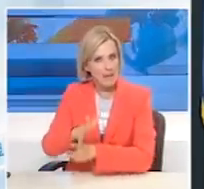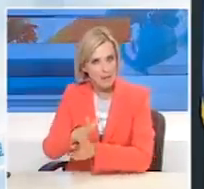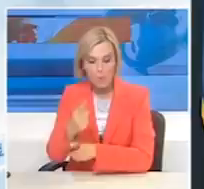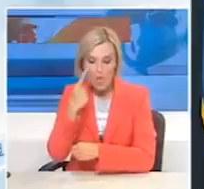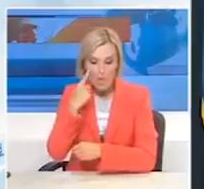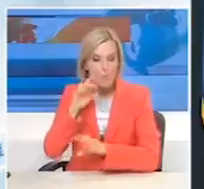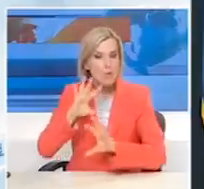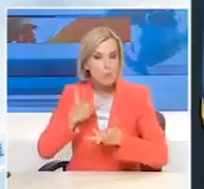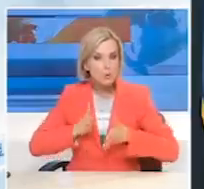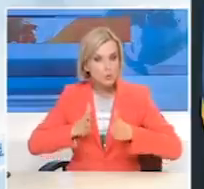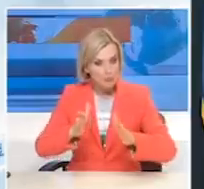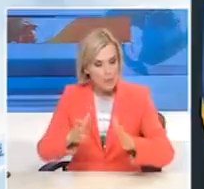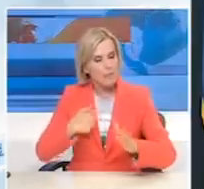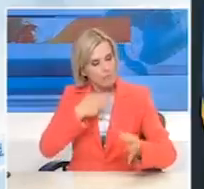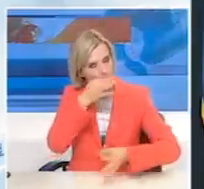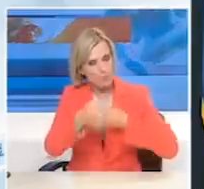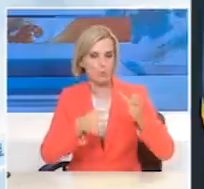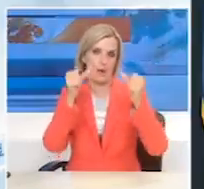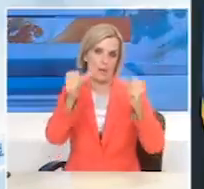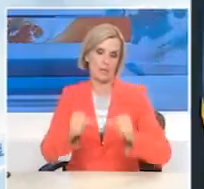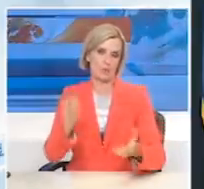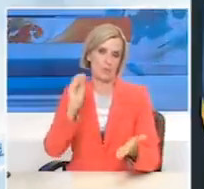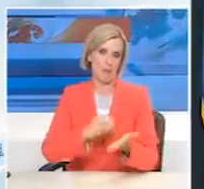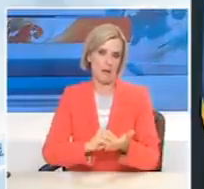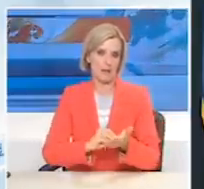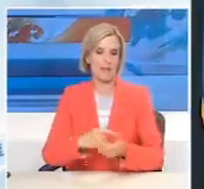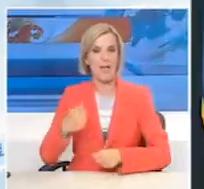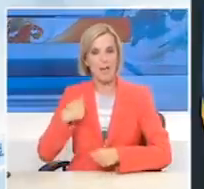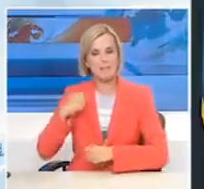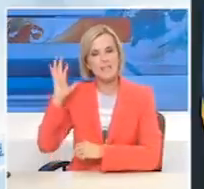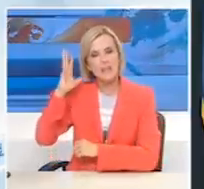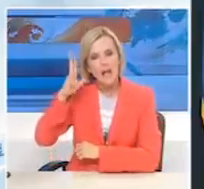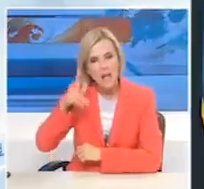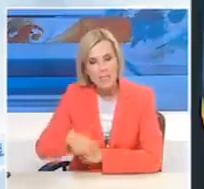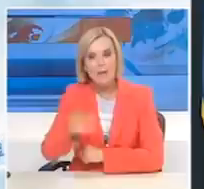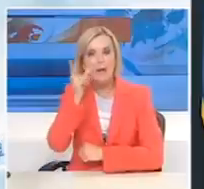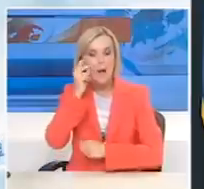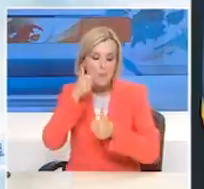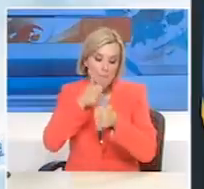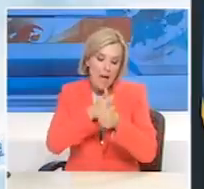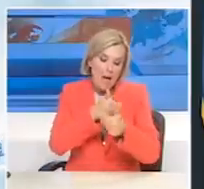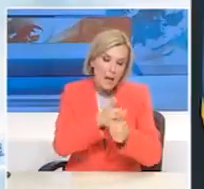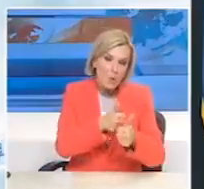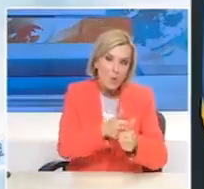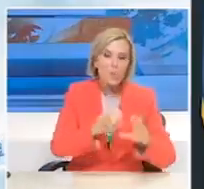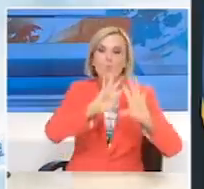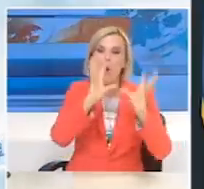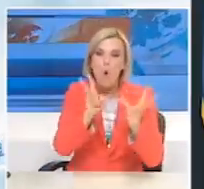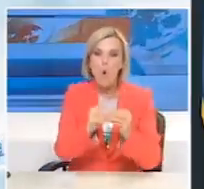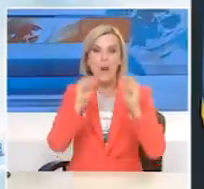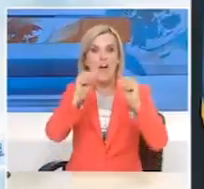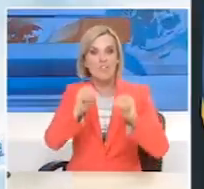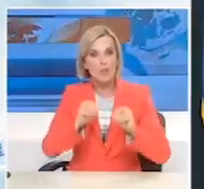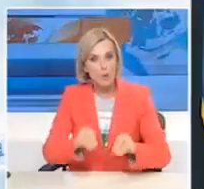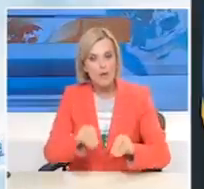και στα νησιωτικά μας συμπλέγματα. Όπως γνωρίζετε, παρακολουθούμε την κατάσταση καθημερινά και με βάση τα πραγματικά δεδομένα και μόνο